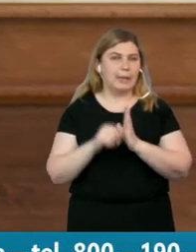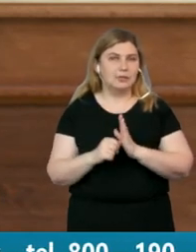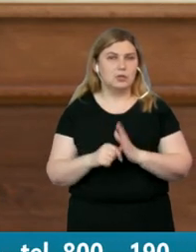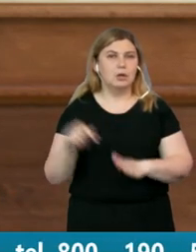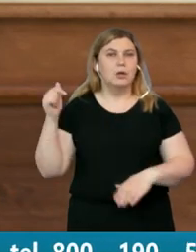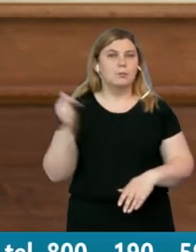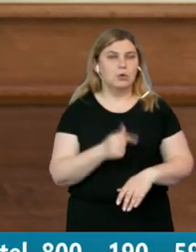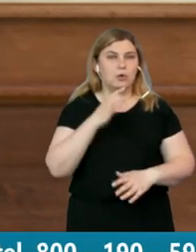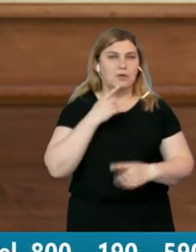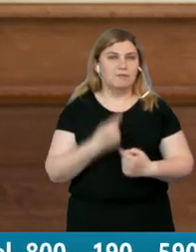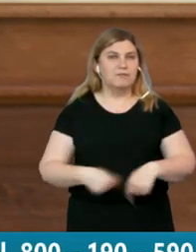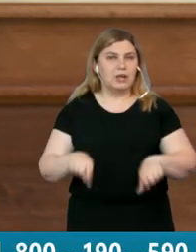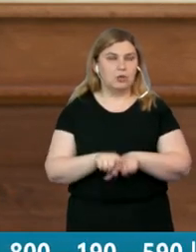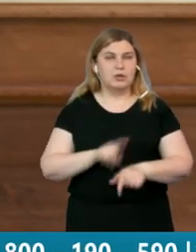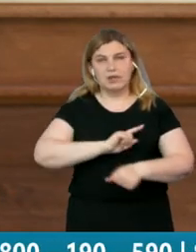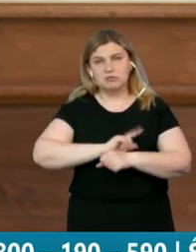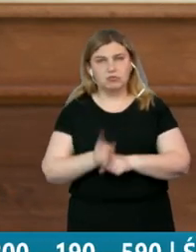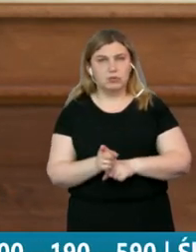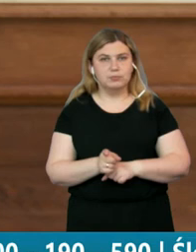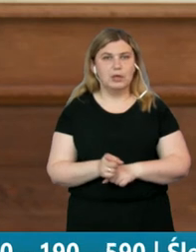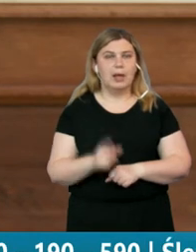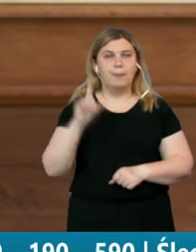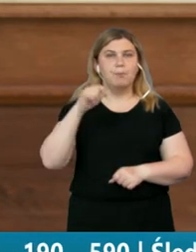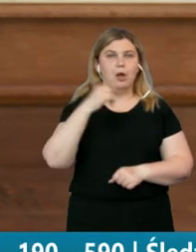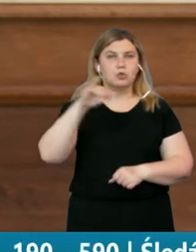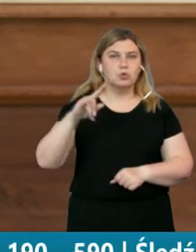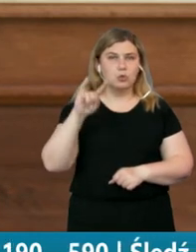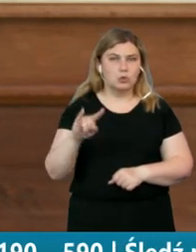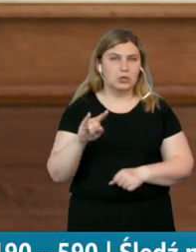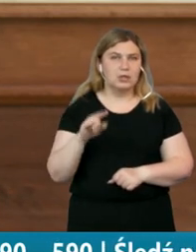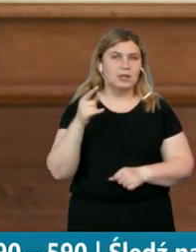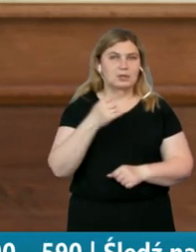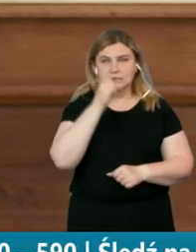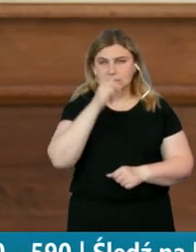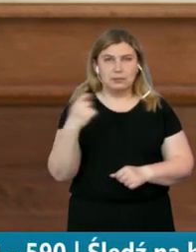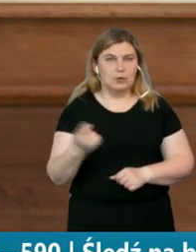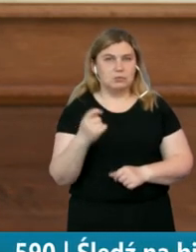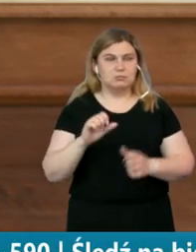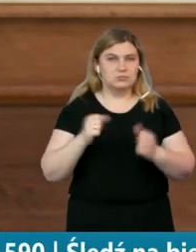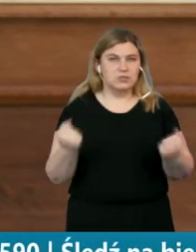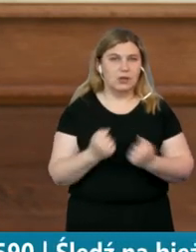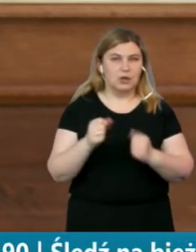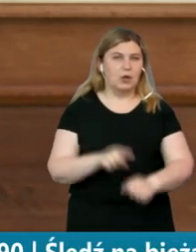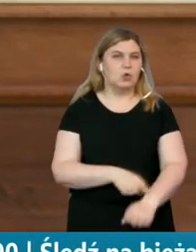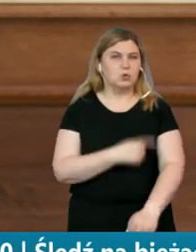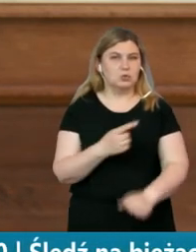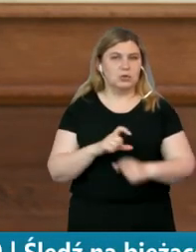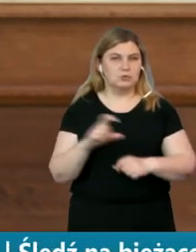musieliśmy to wykonywać jak najszybciej, a węzeł Podjuchy był absolutnie niefunkcjonalny już od dłuższego